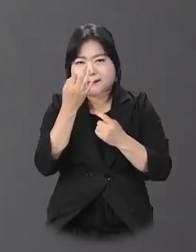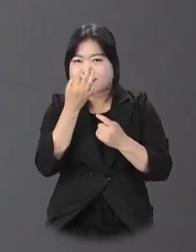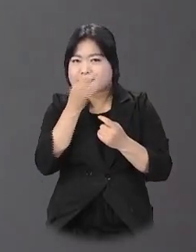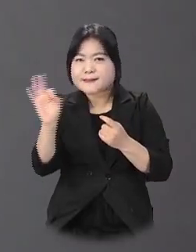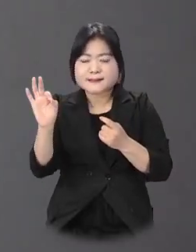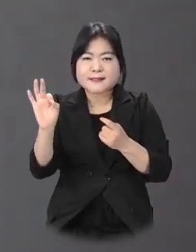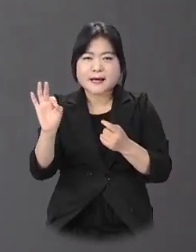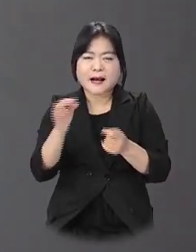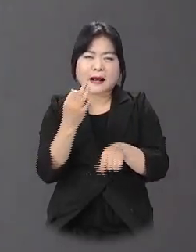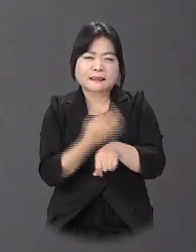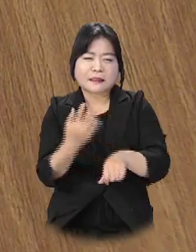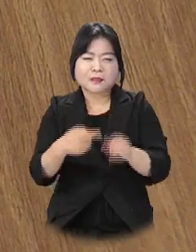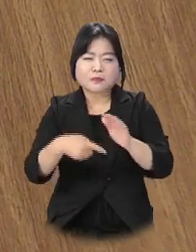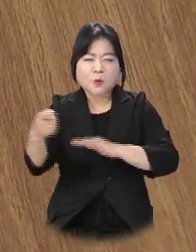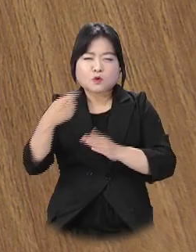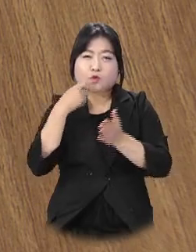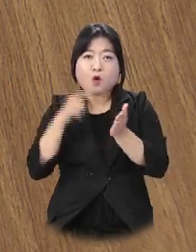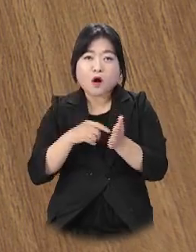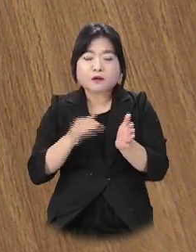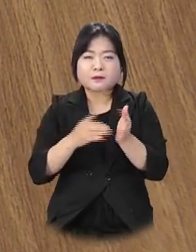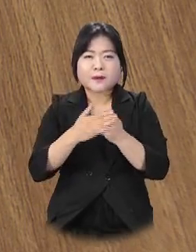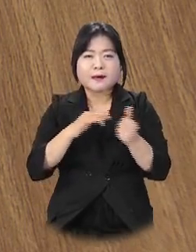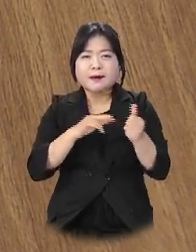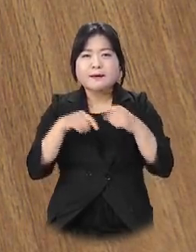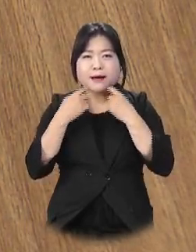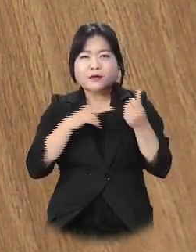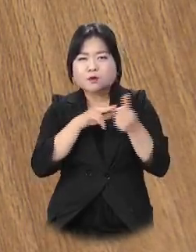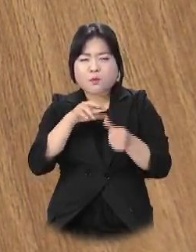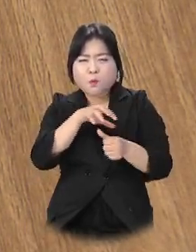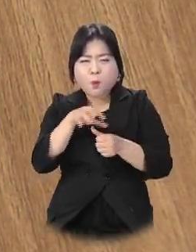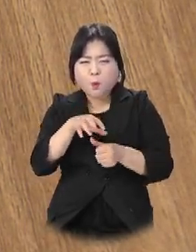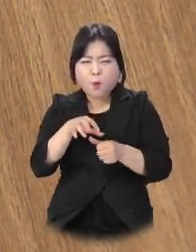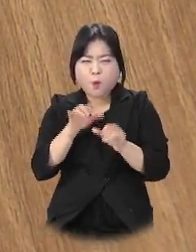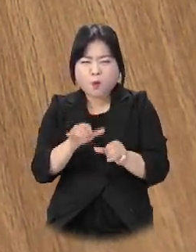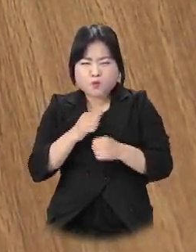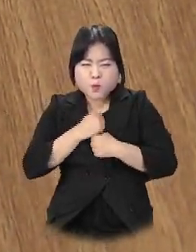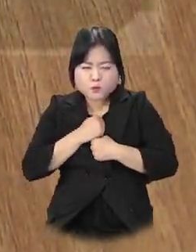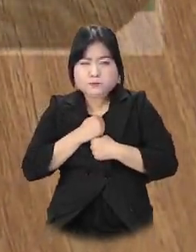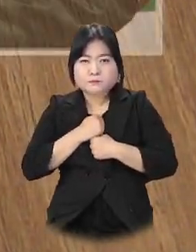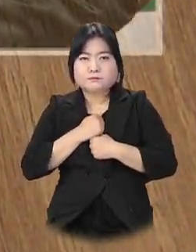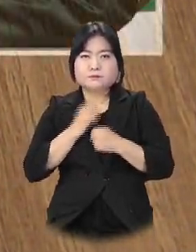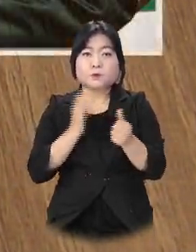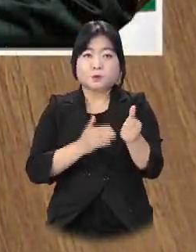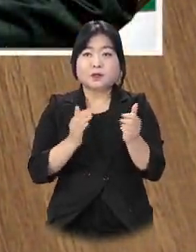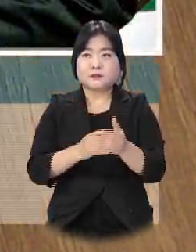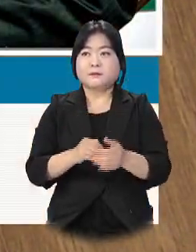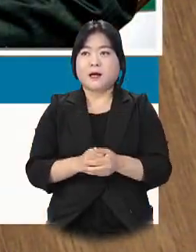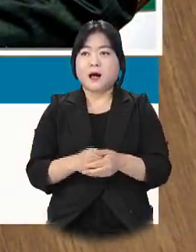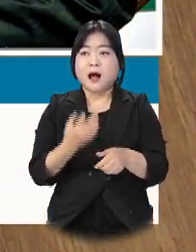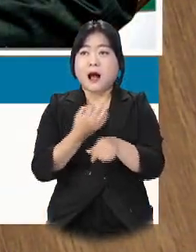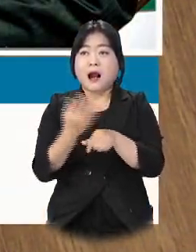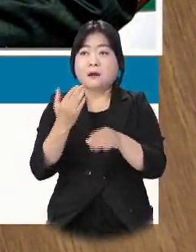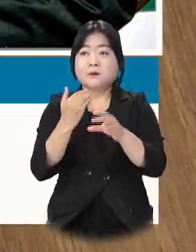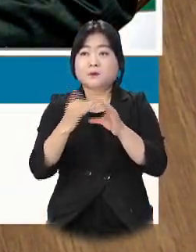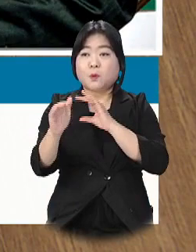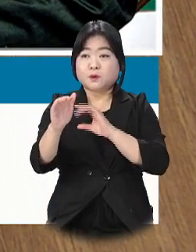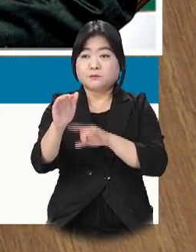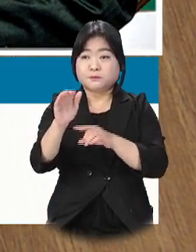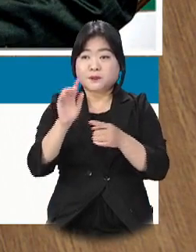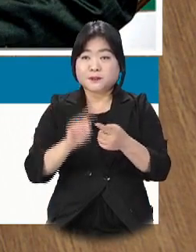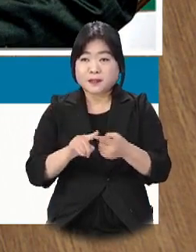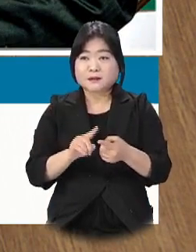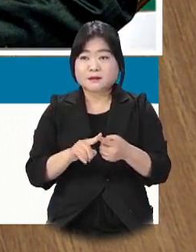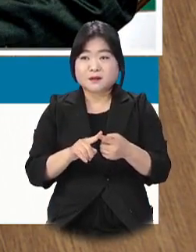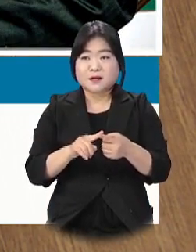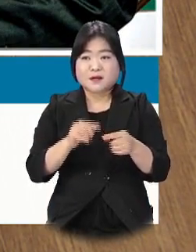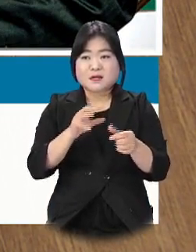간단해 도용당하기 쉬운 만큼 개인정보 보호에 각별한 주의를 요청했습니다. 간편 송금 같은 경우는